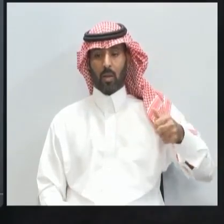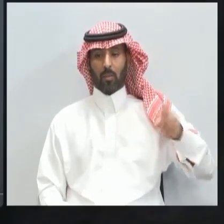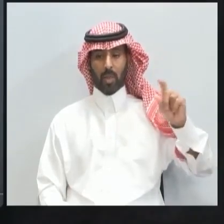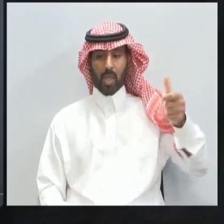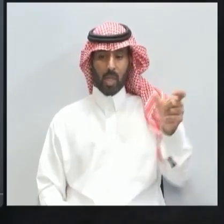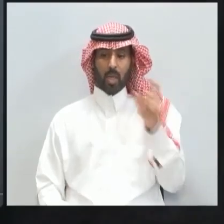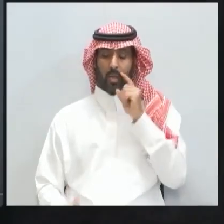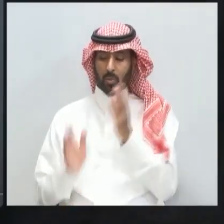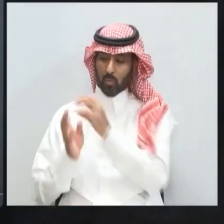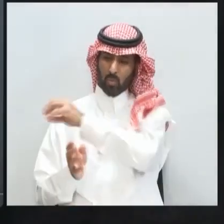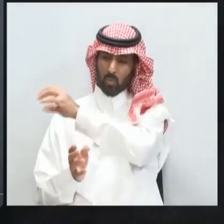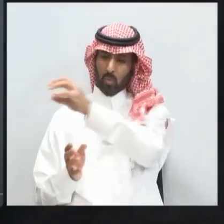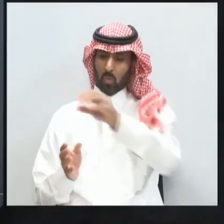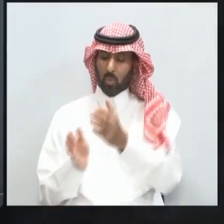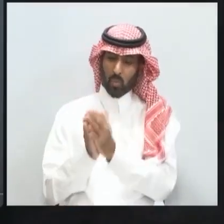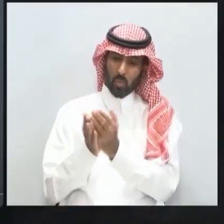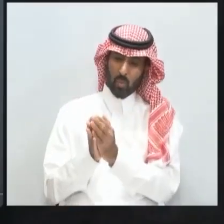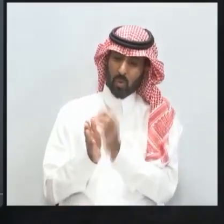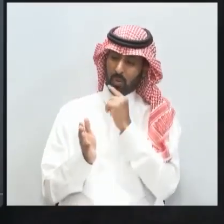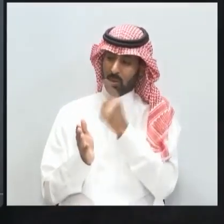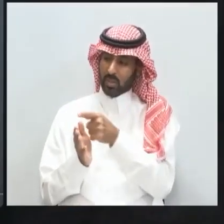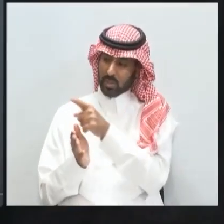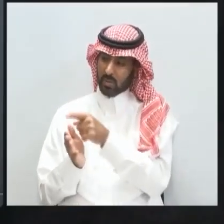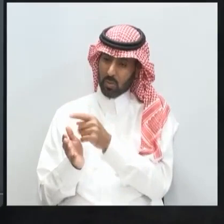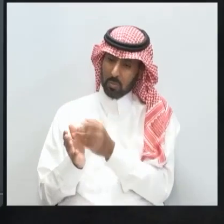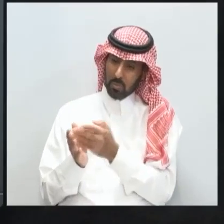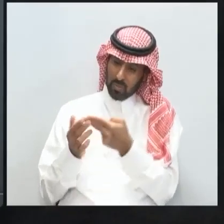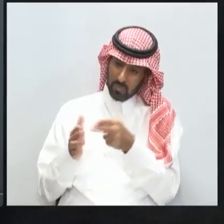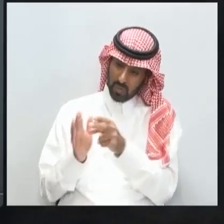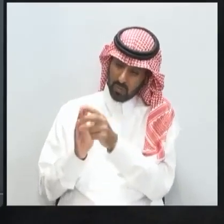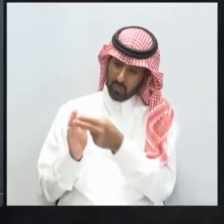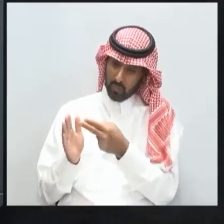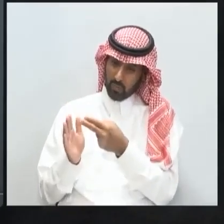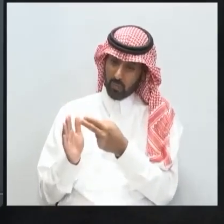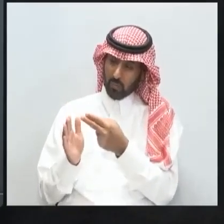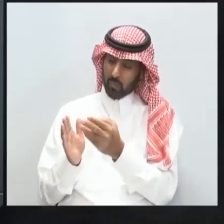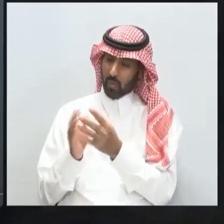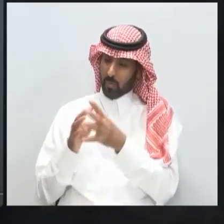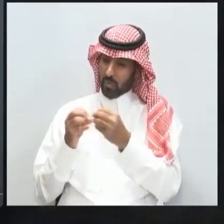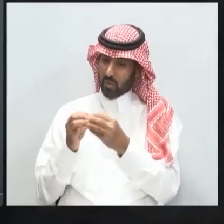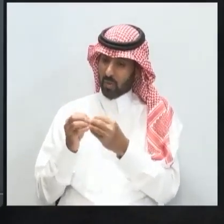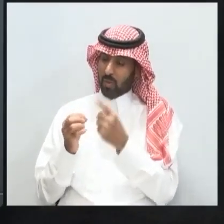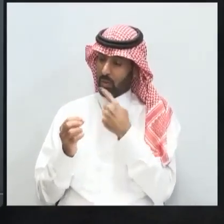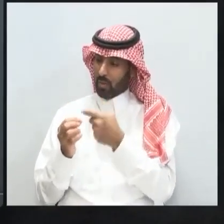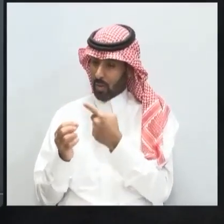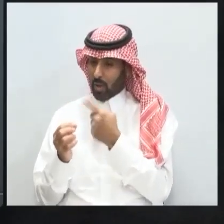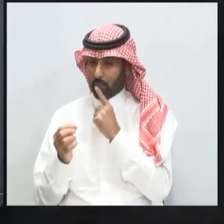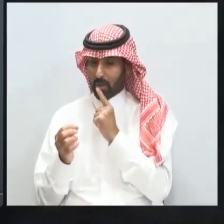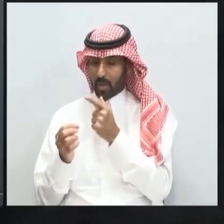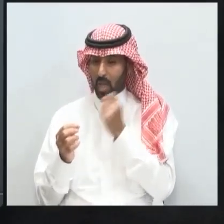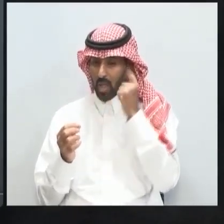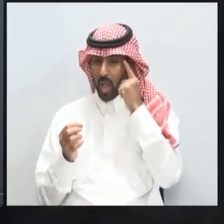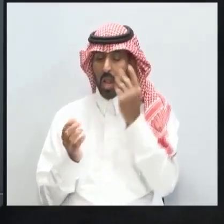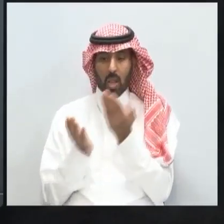كتب متعدده فقد ياتي منه مسائل في مقدمات من كتب المفسرين هذا المفسر قبل ان